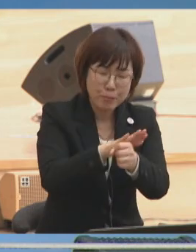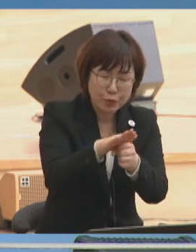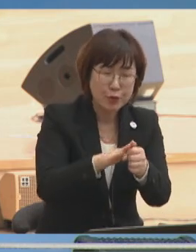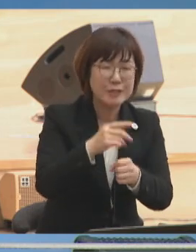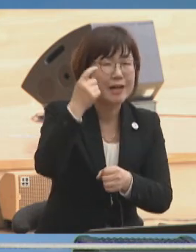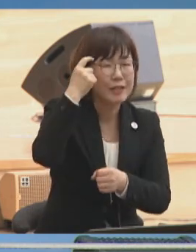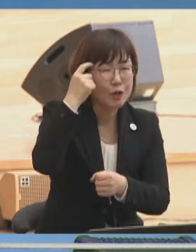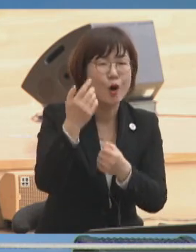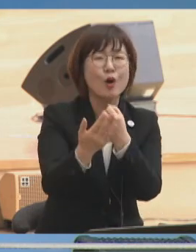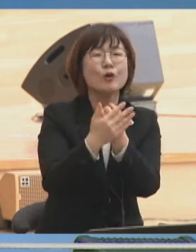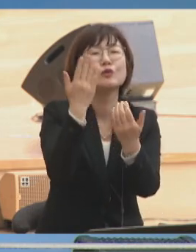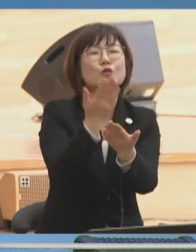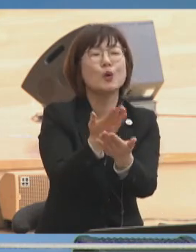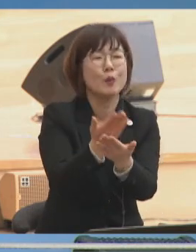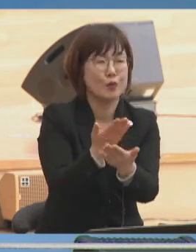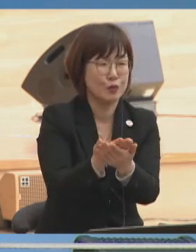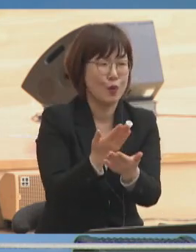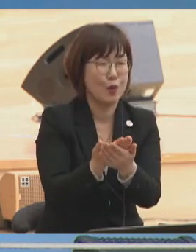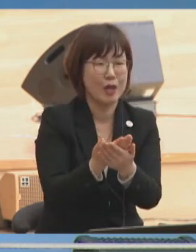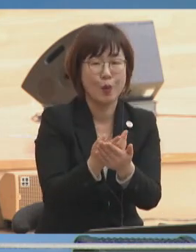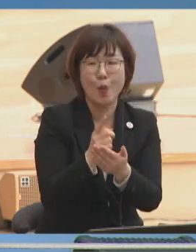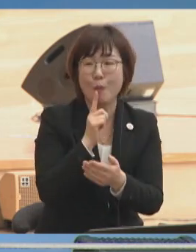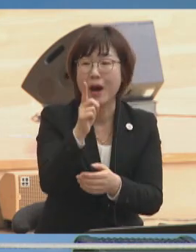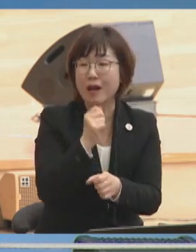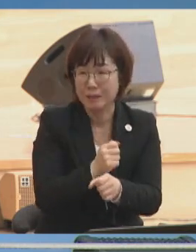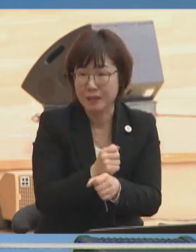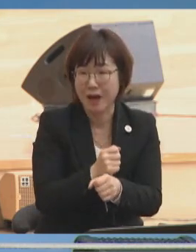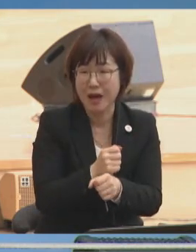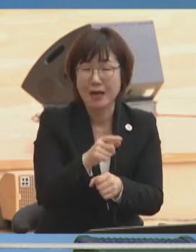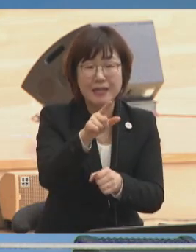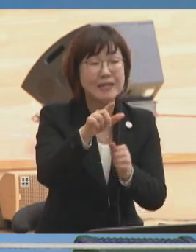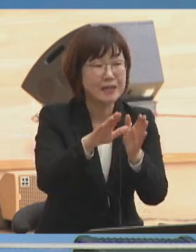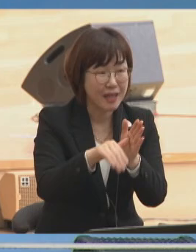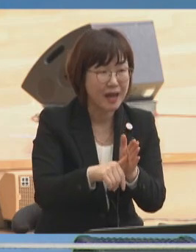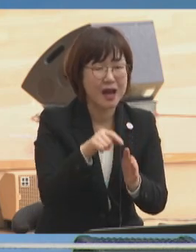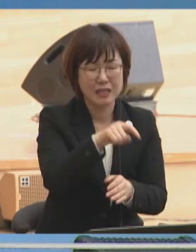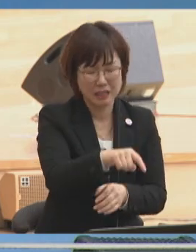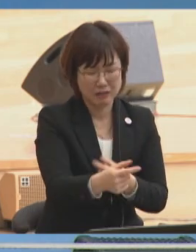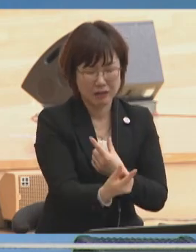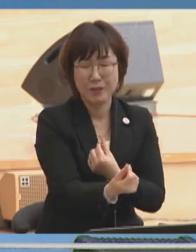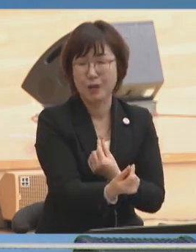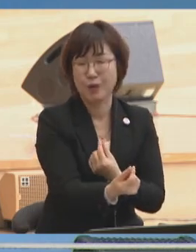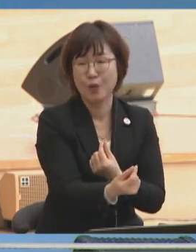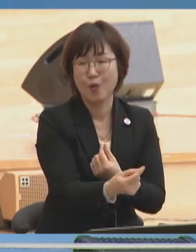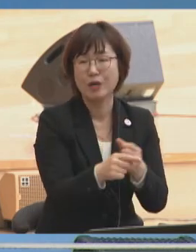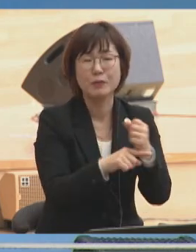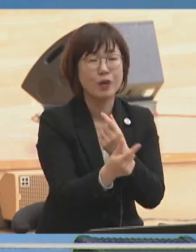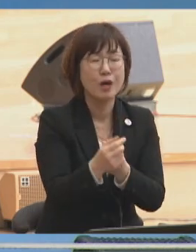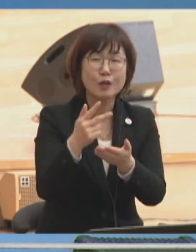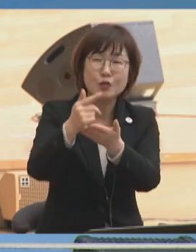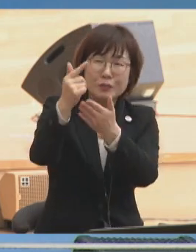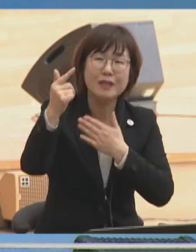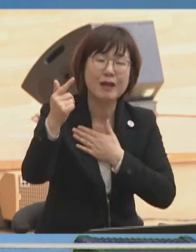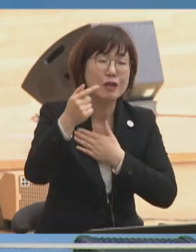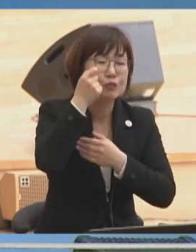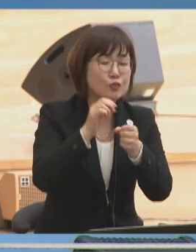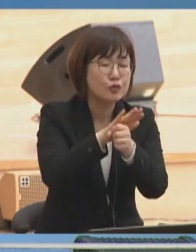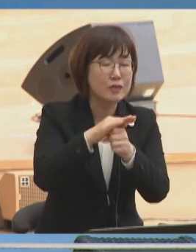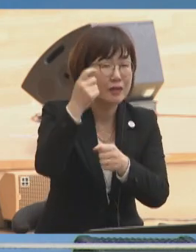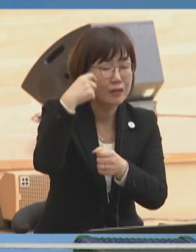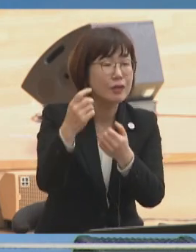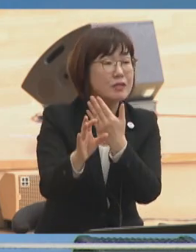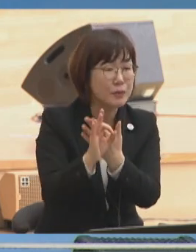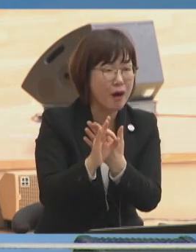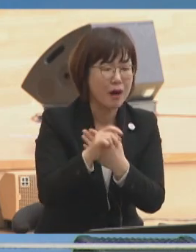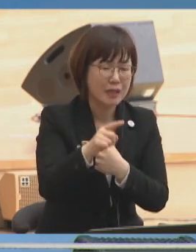여겨 주옵소서. 그 주여 불쌍히 여겨주옵소서 이런 의미예요. 주님이 나를 불쌍히 여기시면